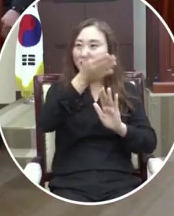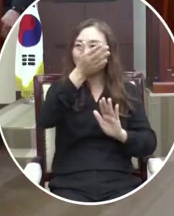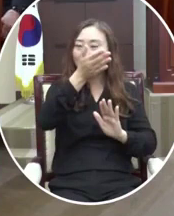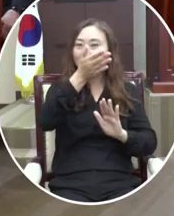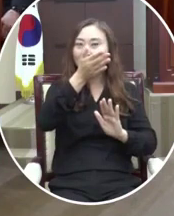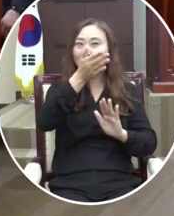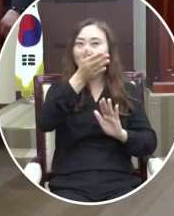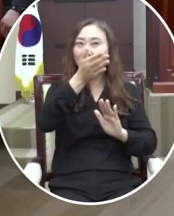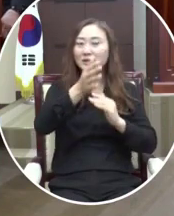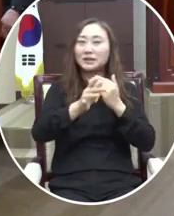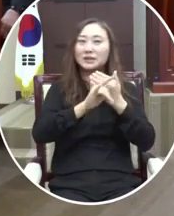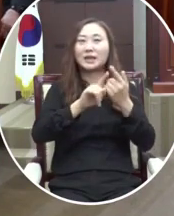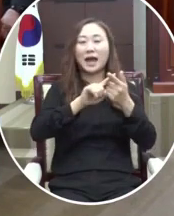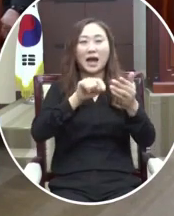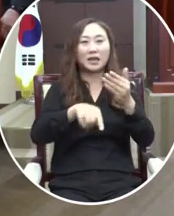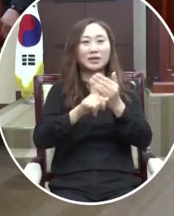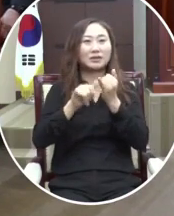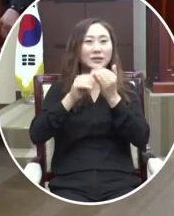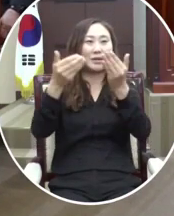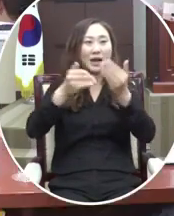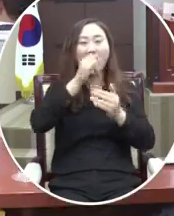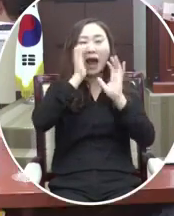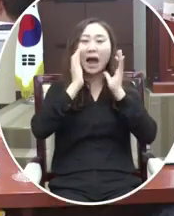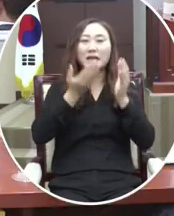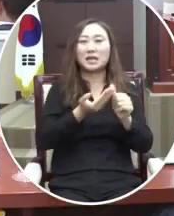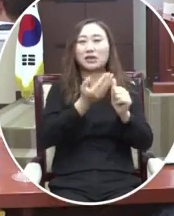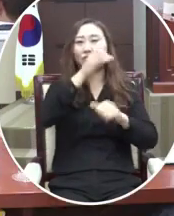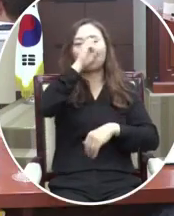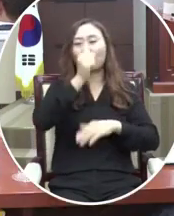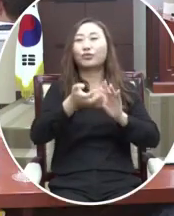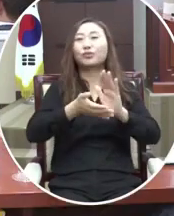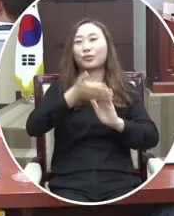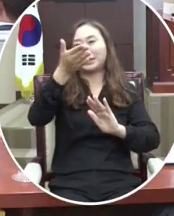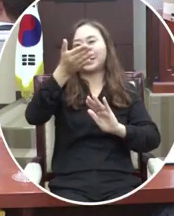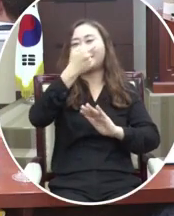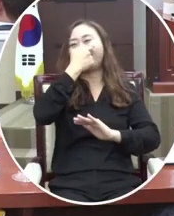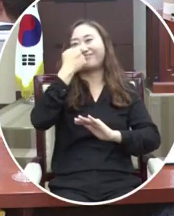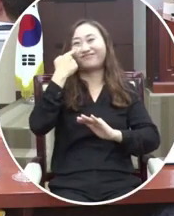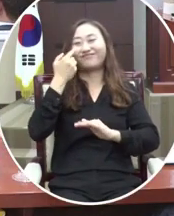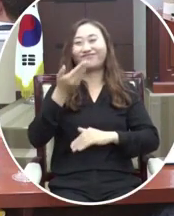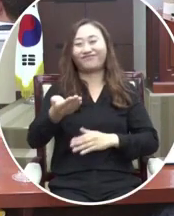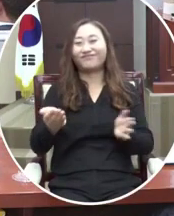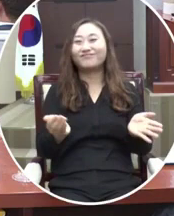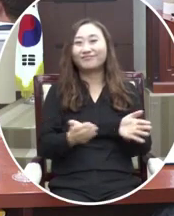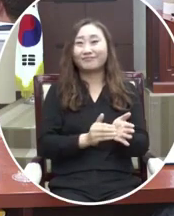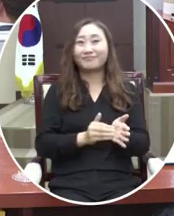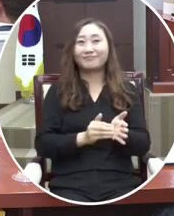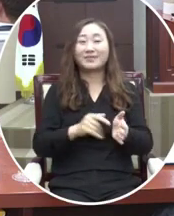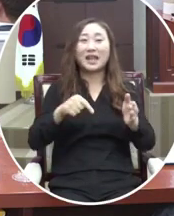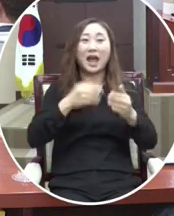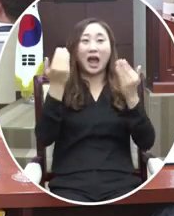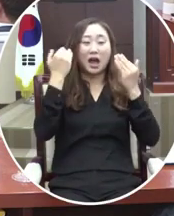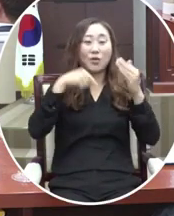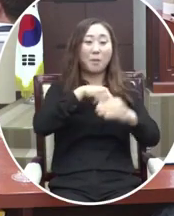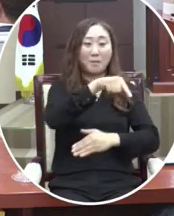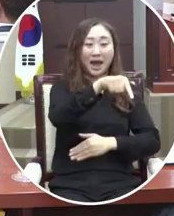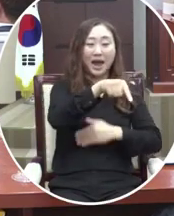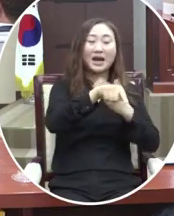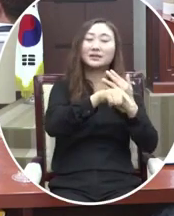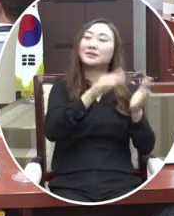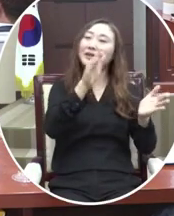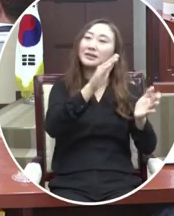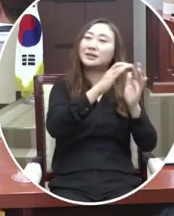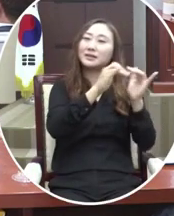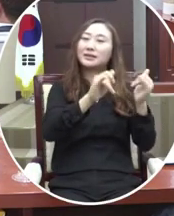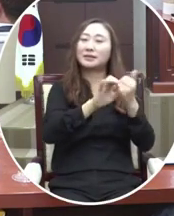지방자치 경영대전 장관상을 수상하며 아이키우기 좋은 도시임을 입증하였습니다 학교 청소년들이 소외되지